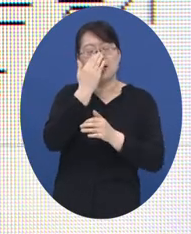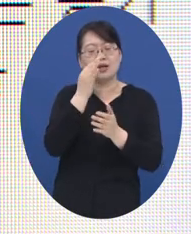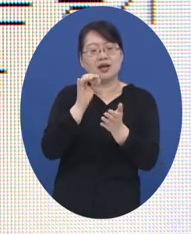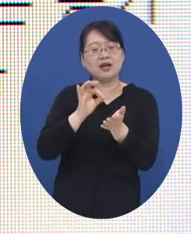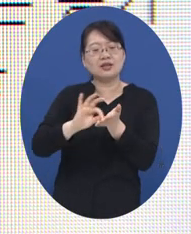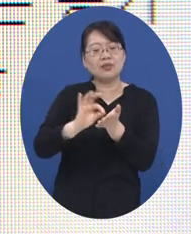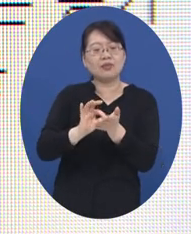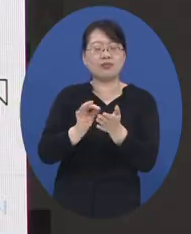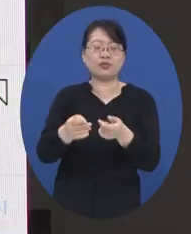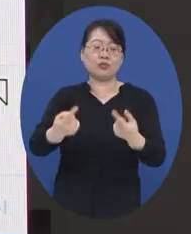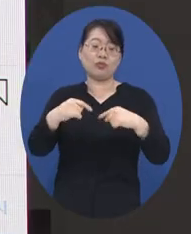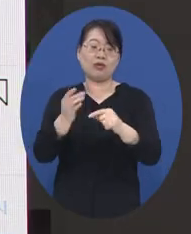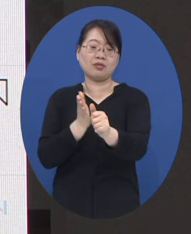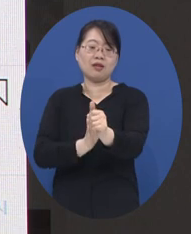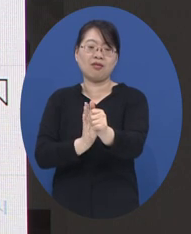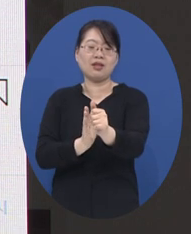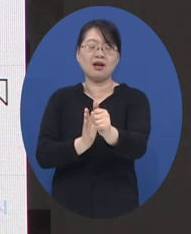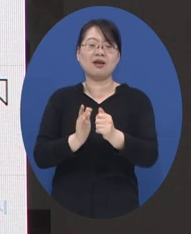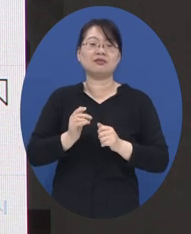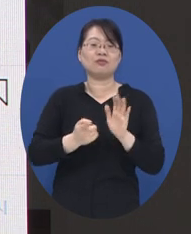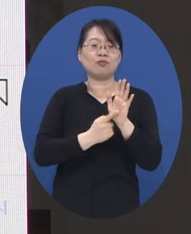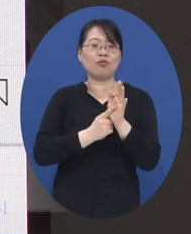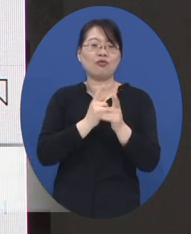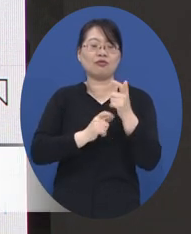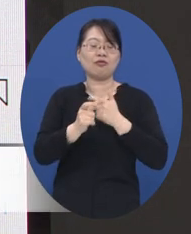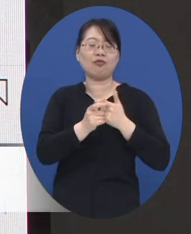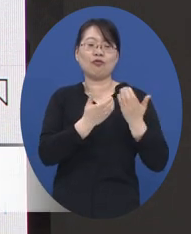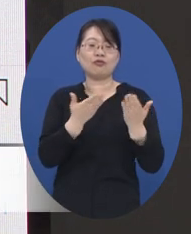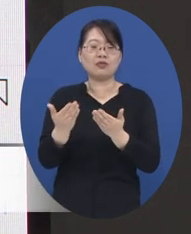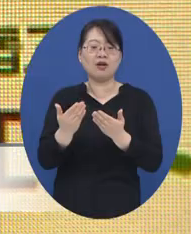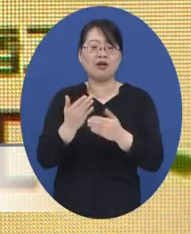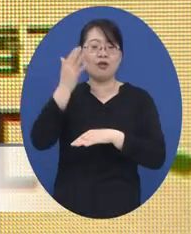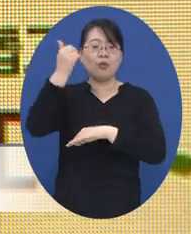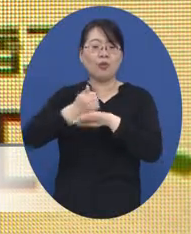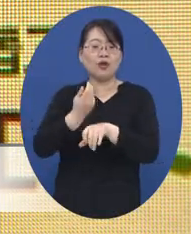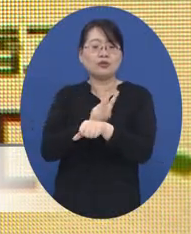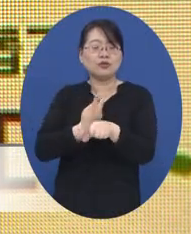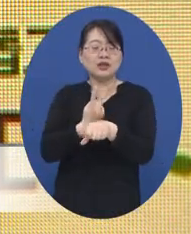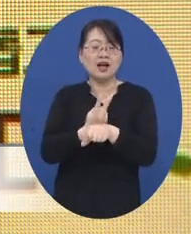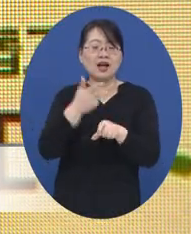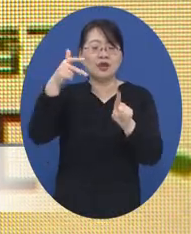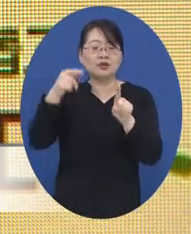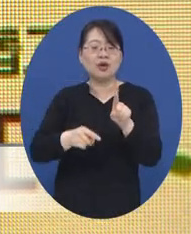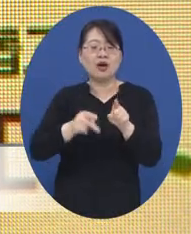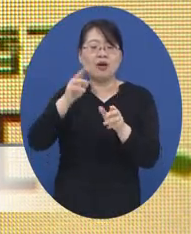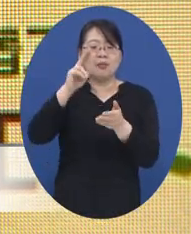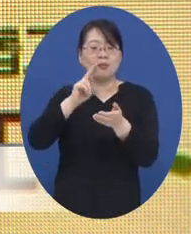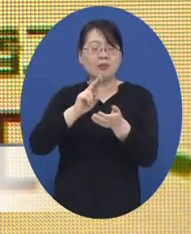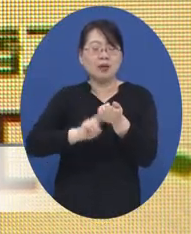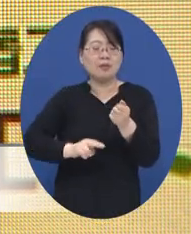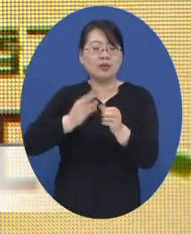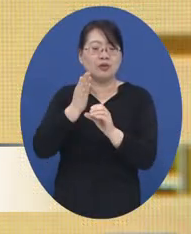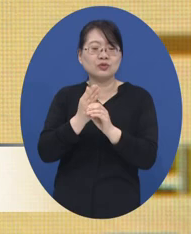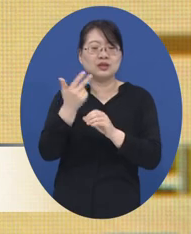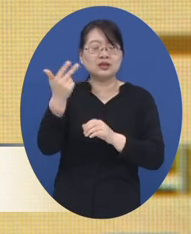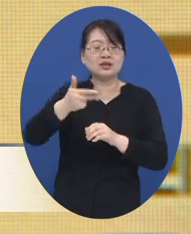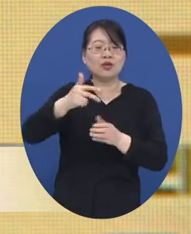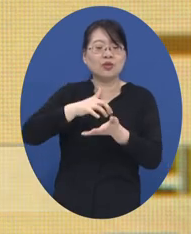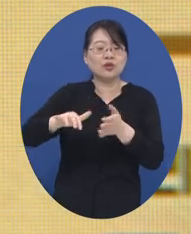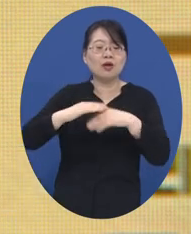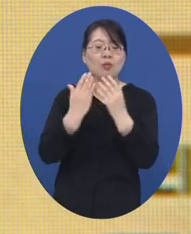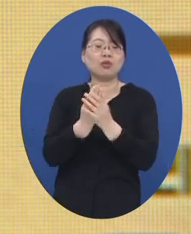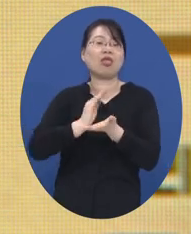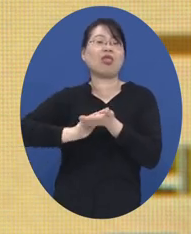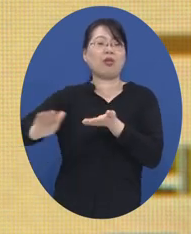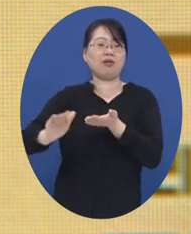달라는 글을 올리는 등 홍보에 힘을 더했습니다 그 결과 2시간 말에 일주일동안 타미야 예정이던 7000여 개의 물량이